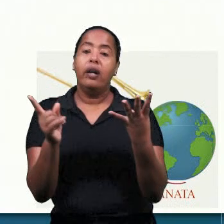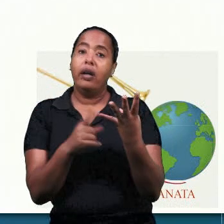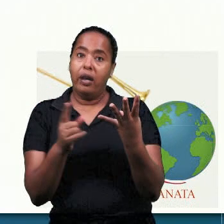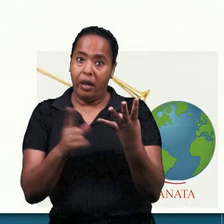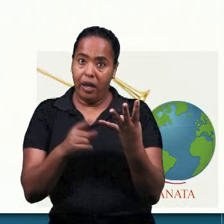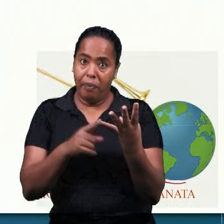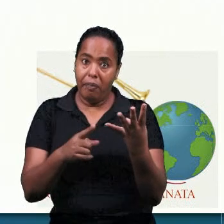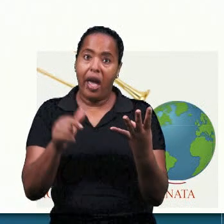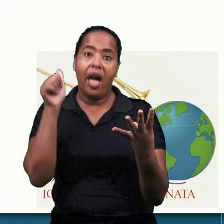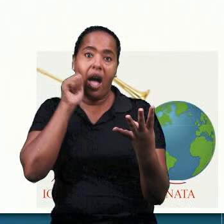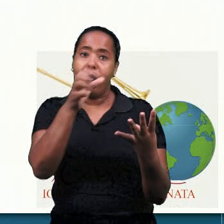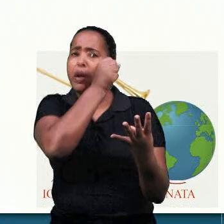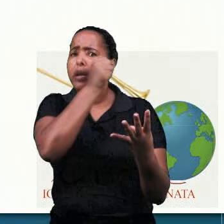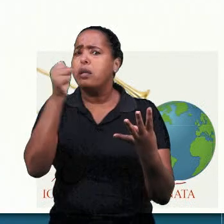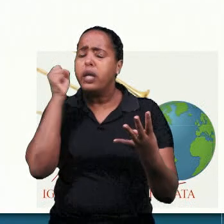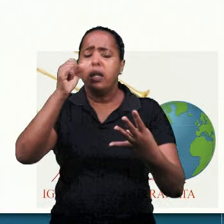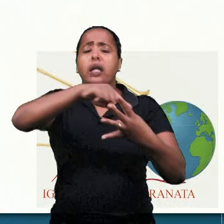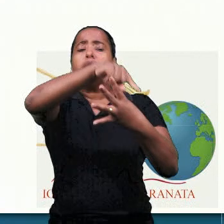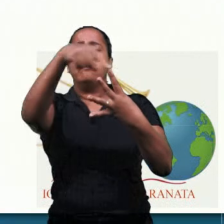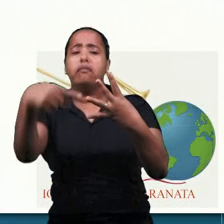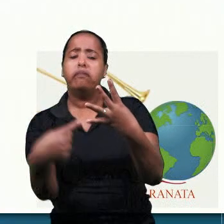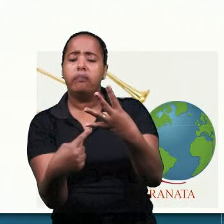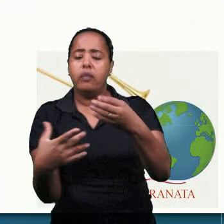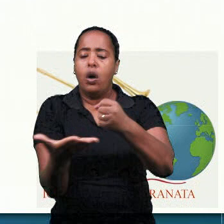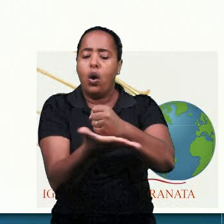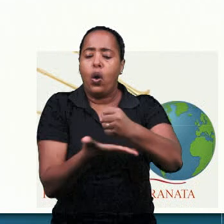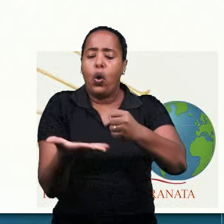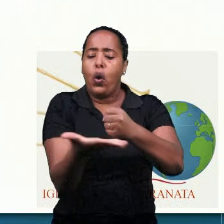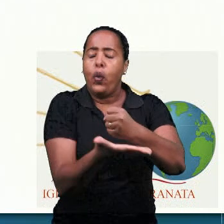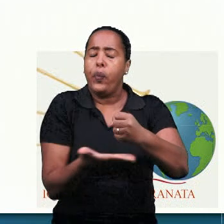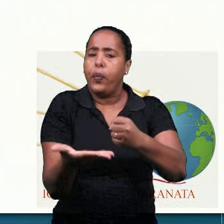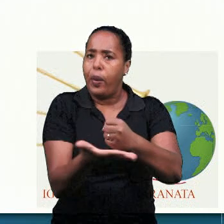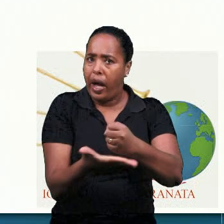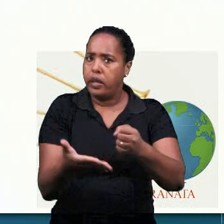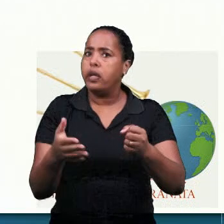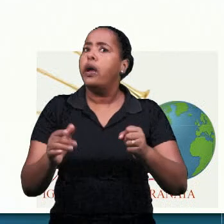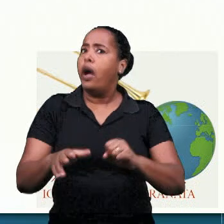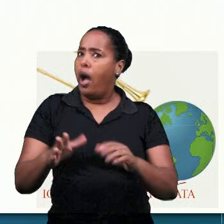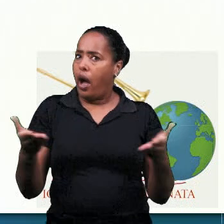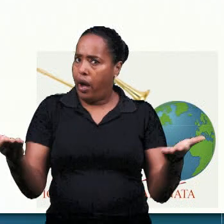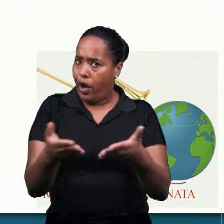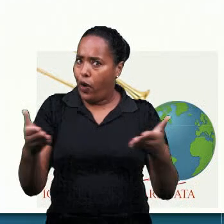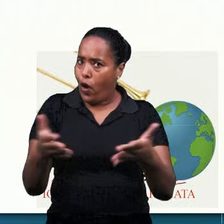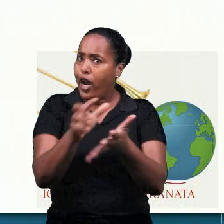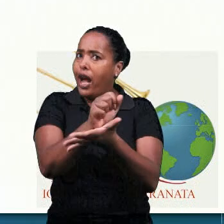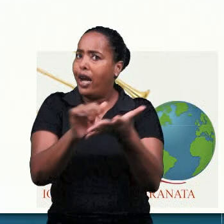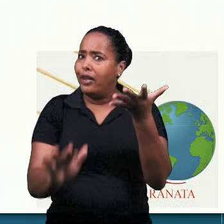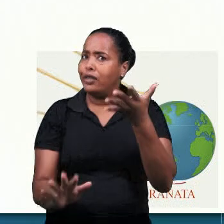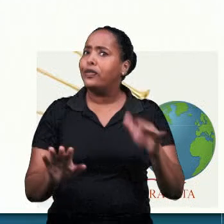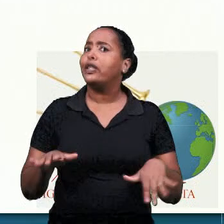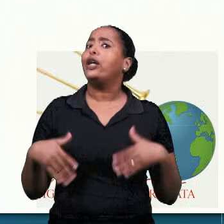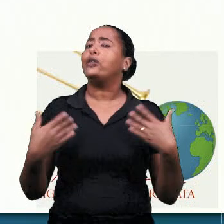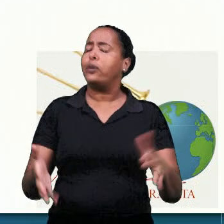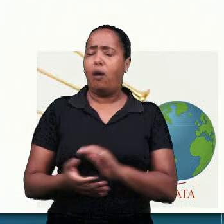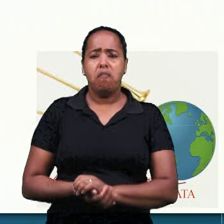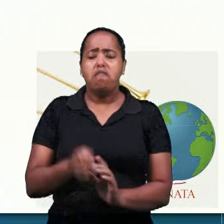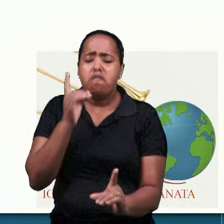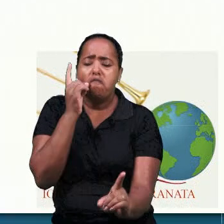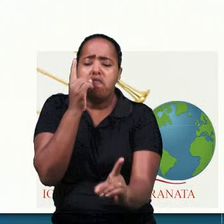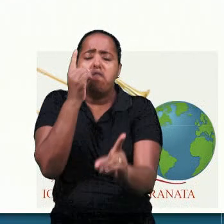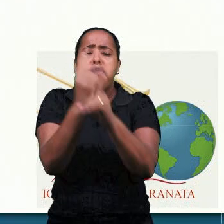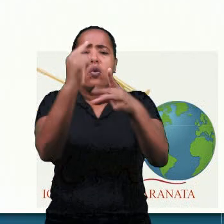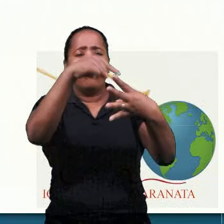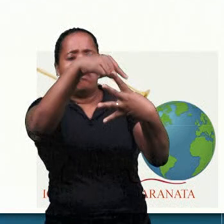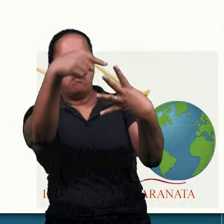dit, la femme samaritaine. Avec base à cette colocation dans la question est la suivante. Identifier